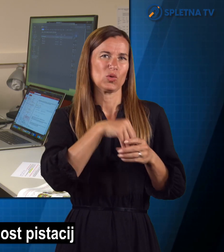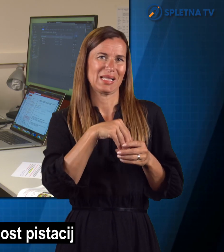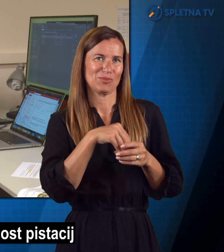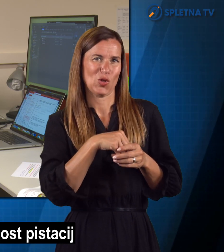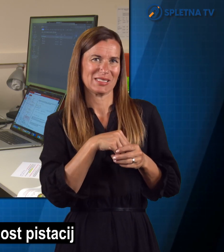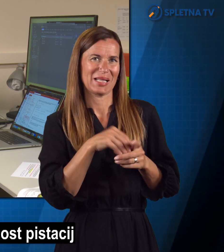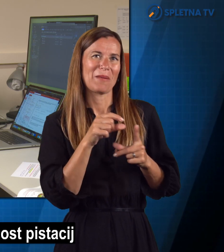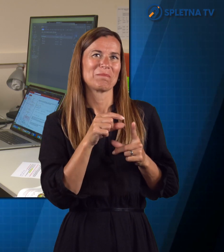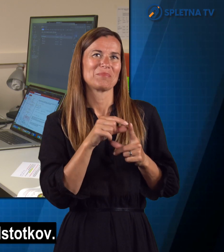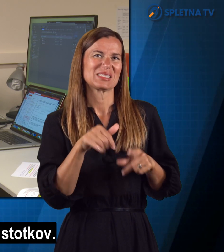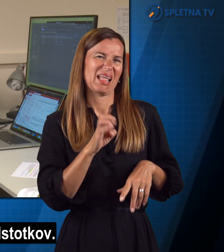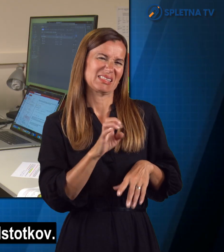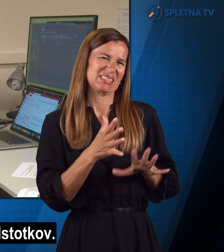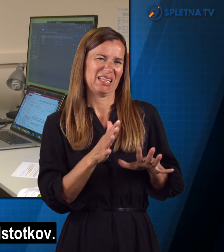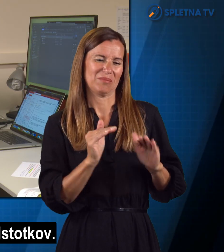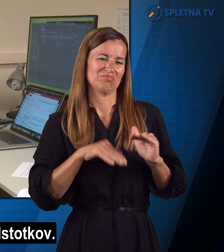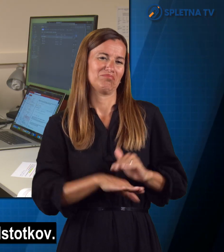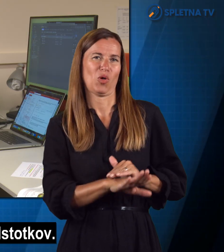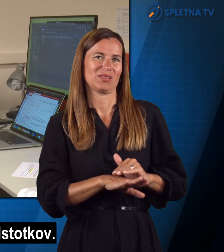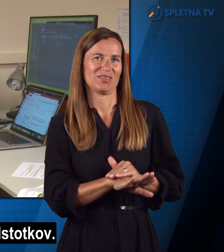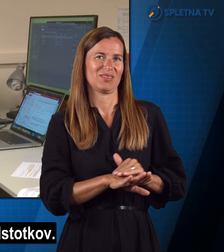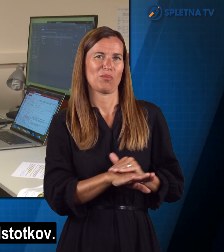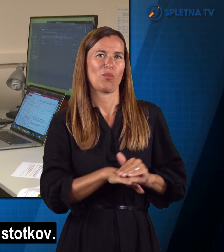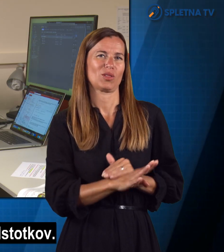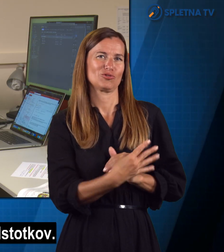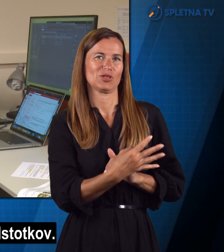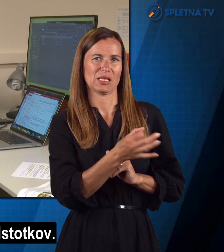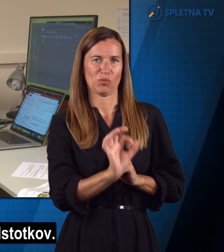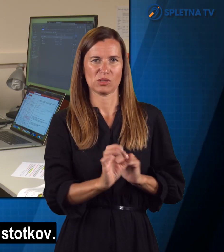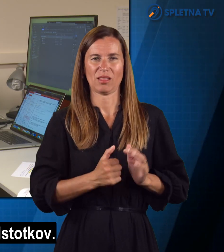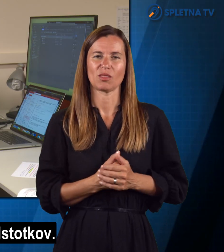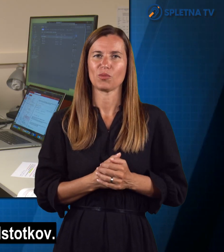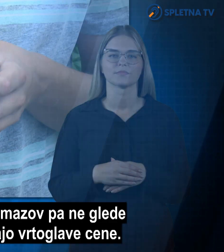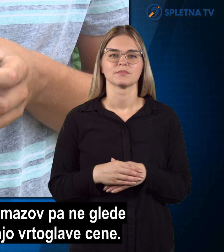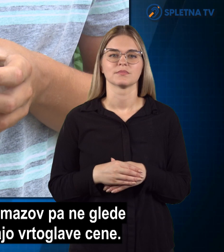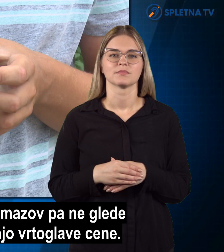pistacije tako pod 40%, rečemo.